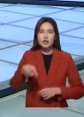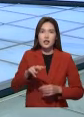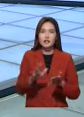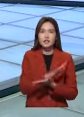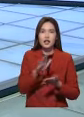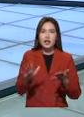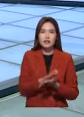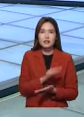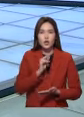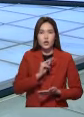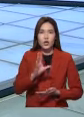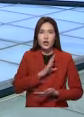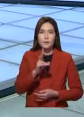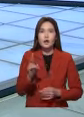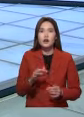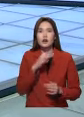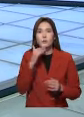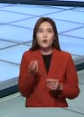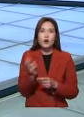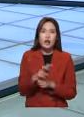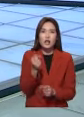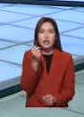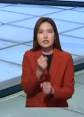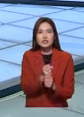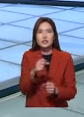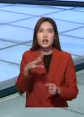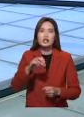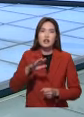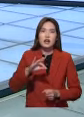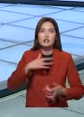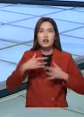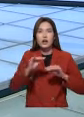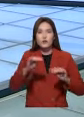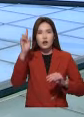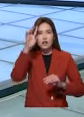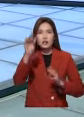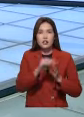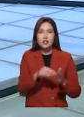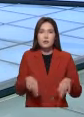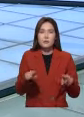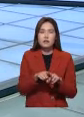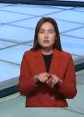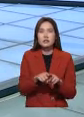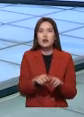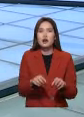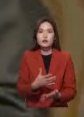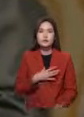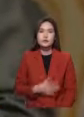қажырлы еңбек етті. Көпенгелі жатыр атты сатиралық театр мен көрерменге кеңінен танылған жазушы жайында жақындары сыр